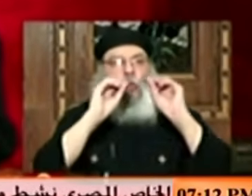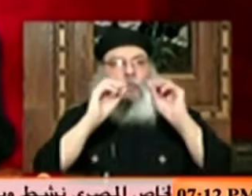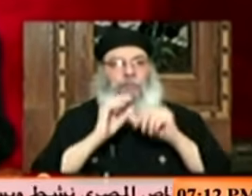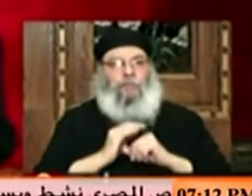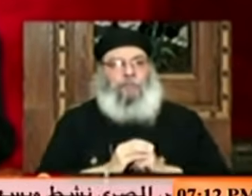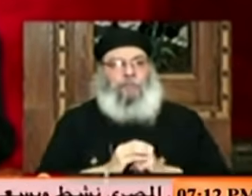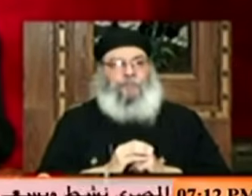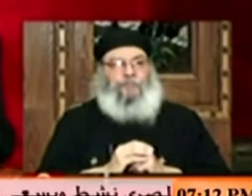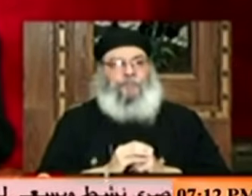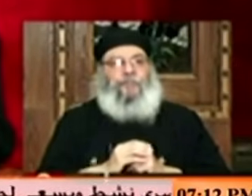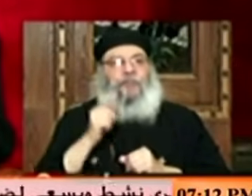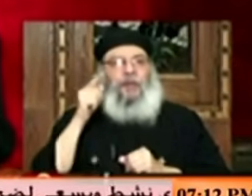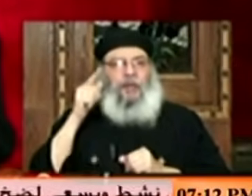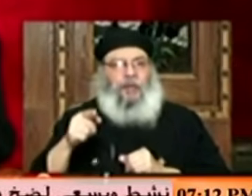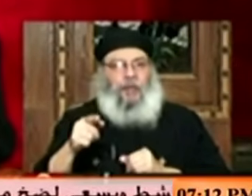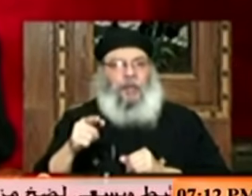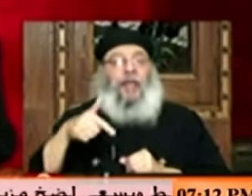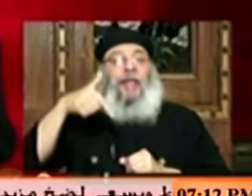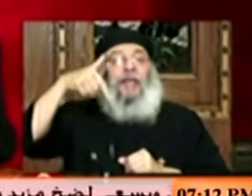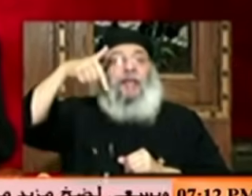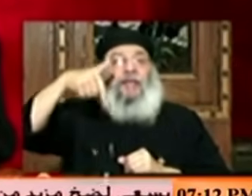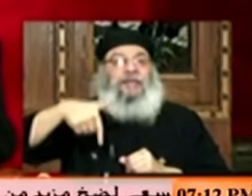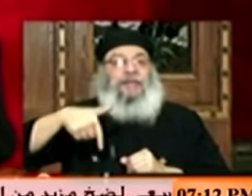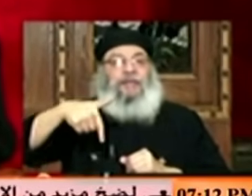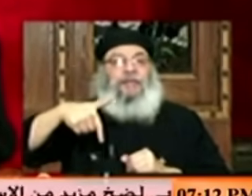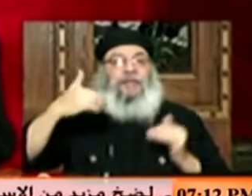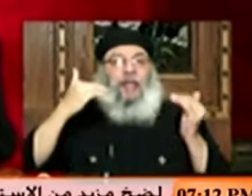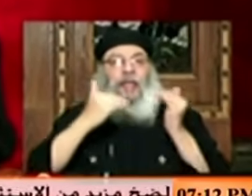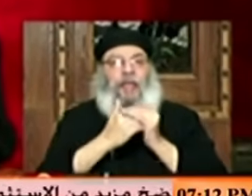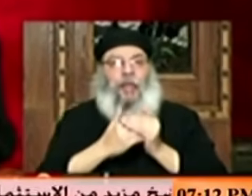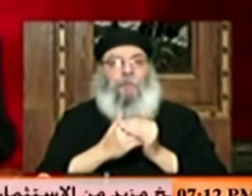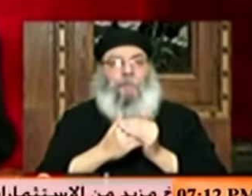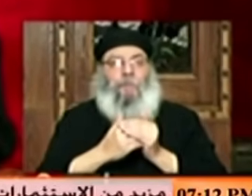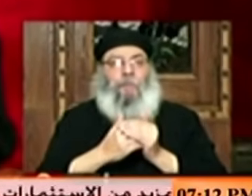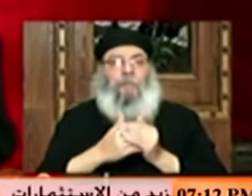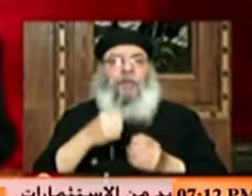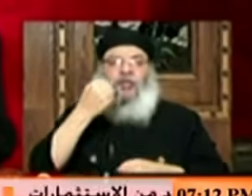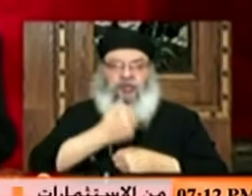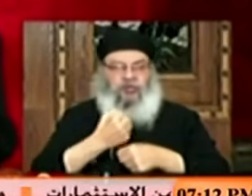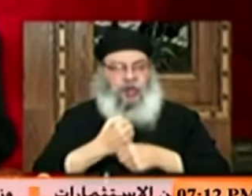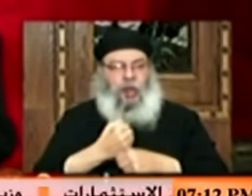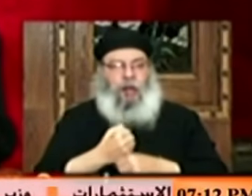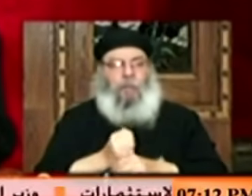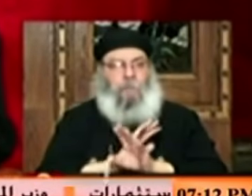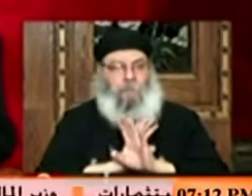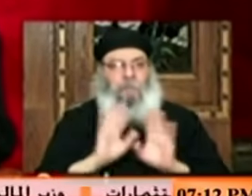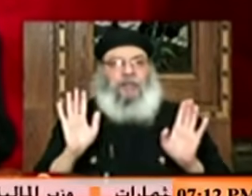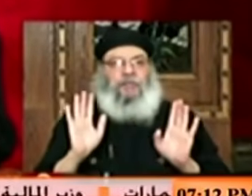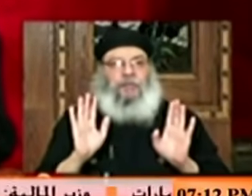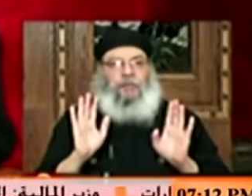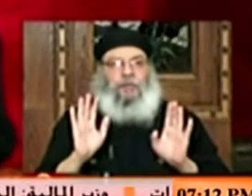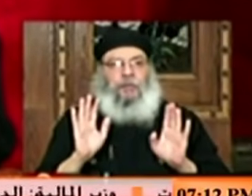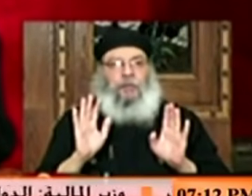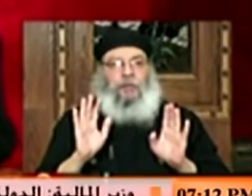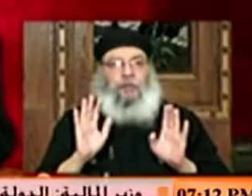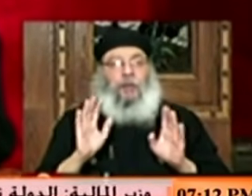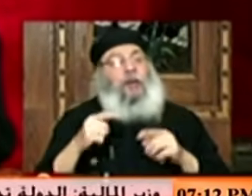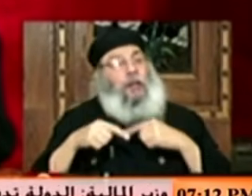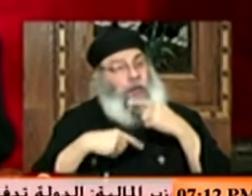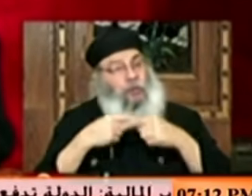لهم هي سته ايام ينبغي فيها العمل ففي هذه